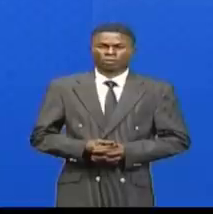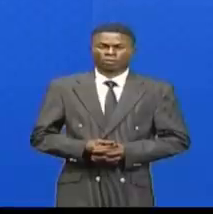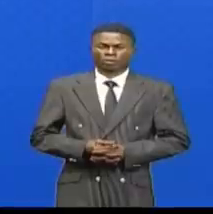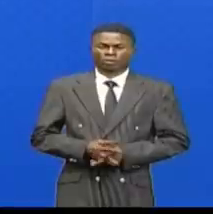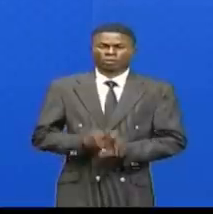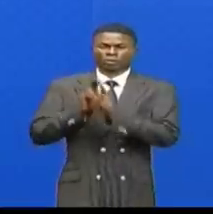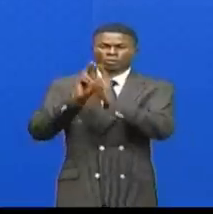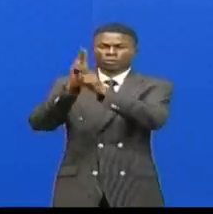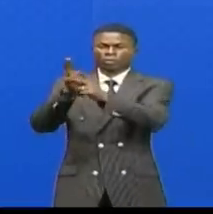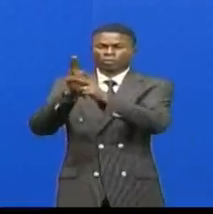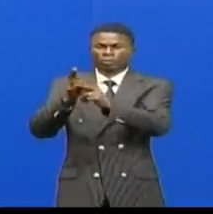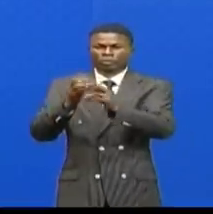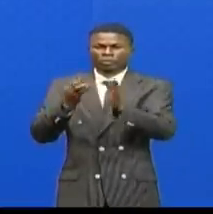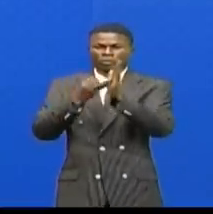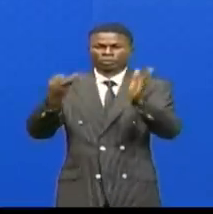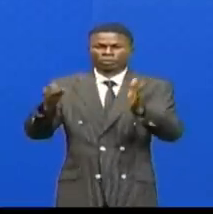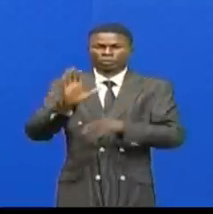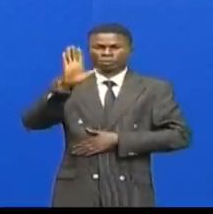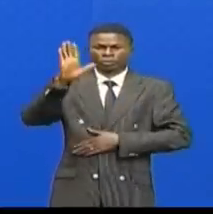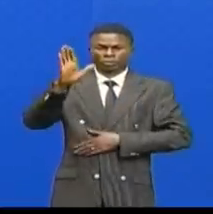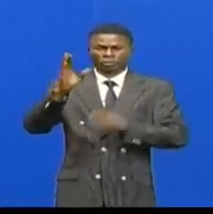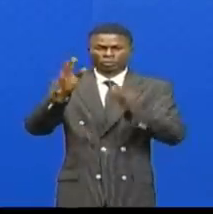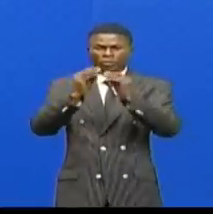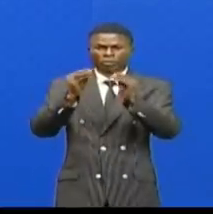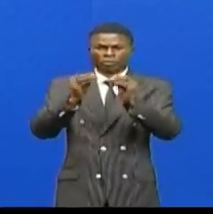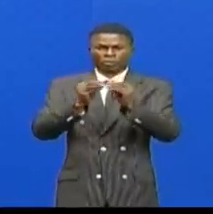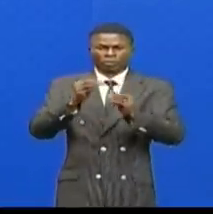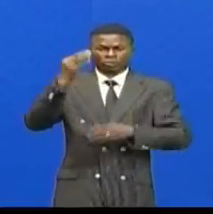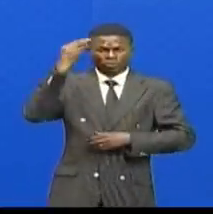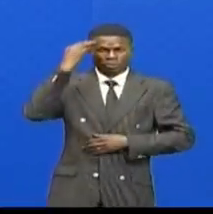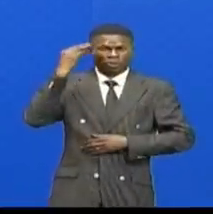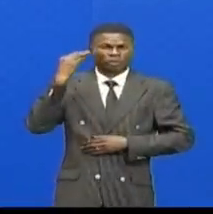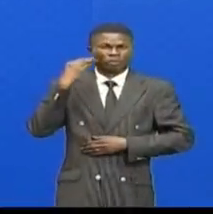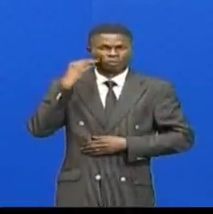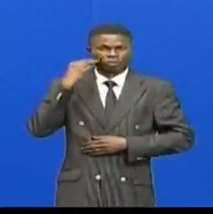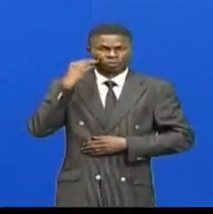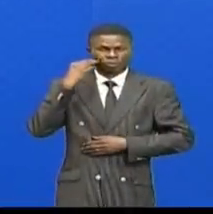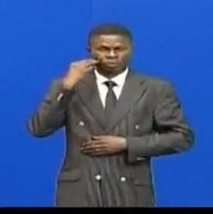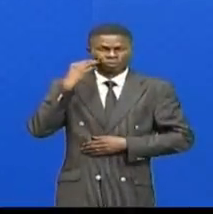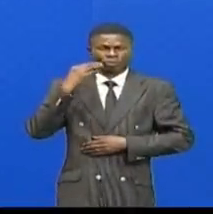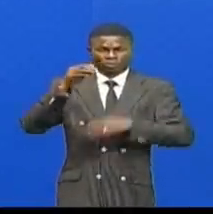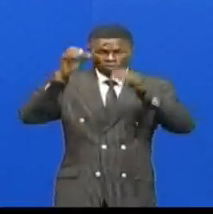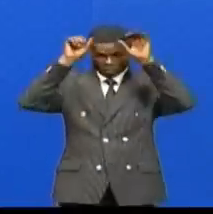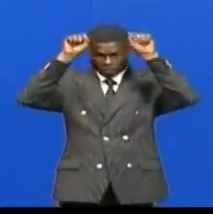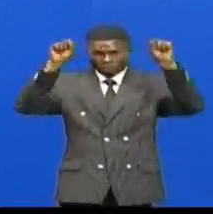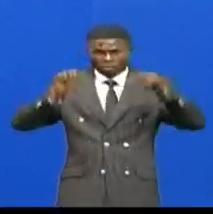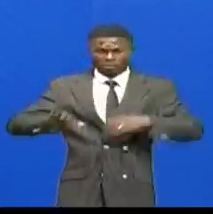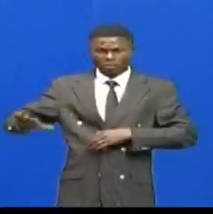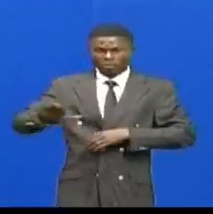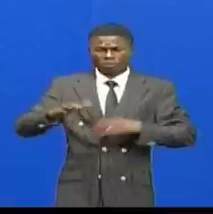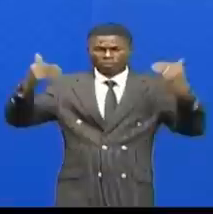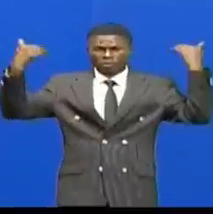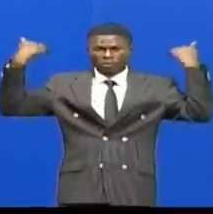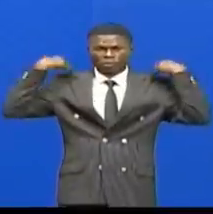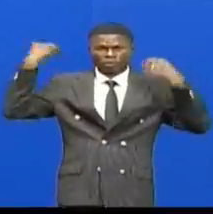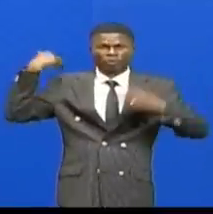Compte rendu de la 75e réunion du Conseil des ministres. Le président de la République, chef de